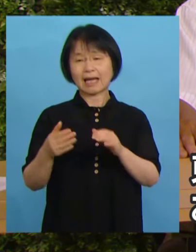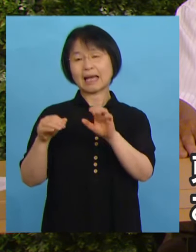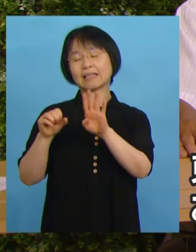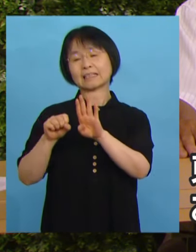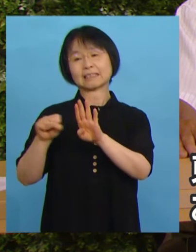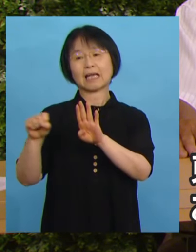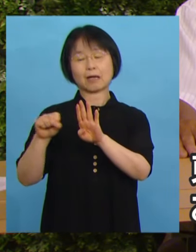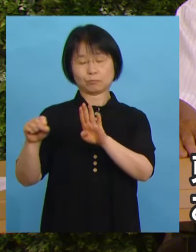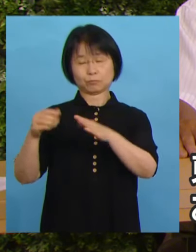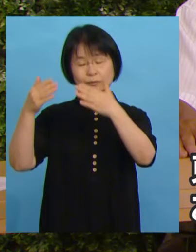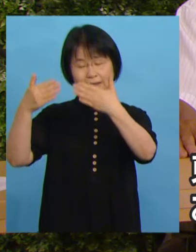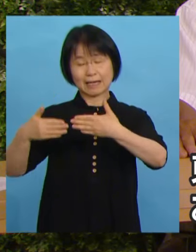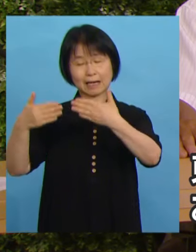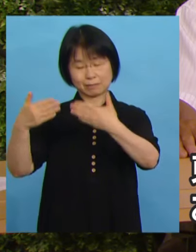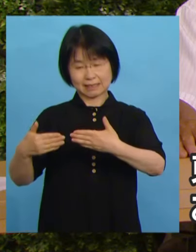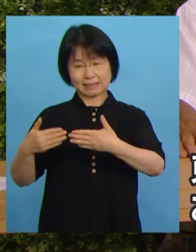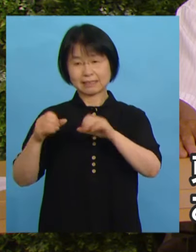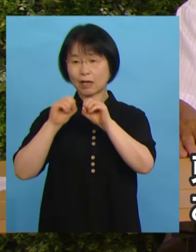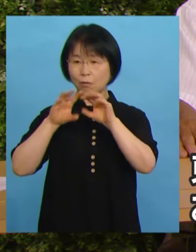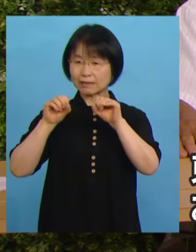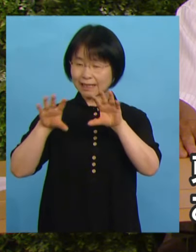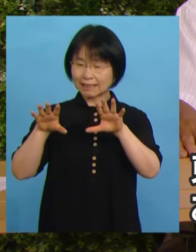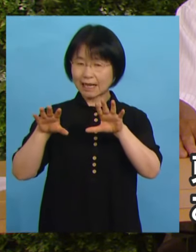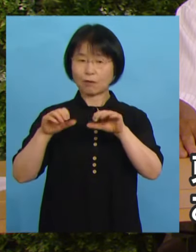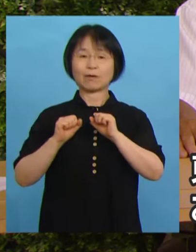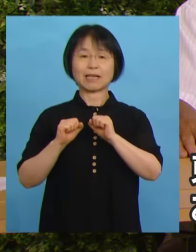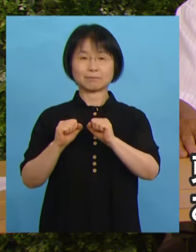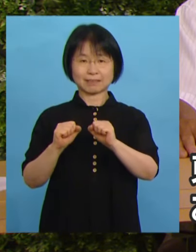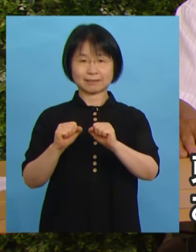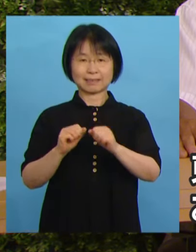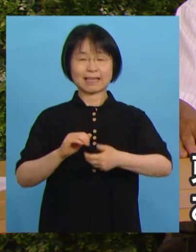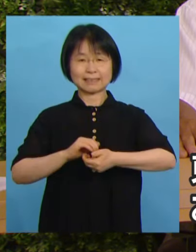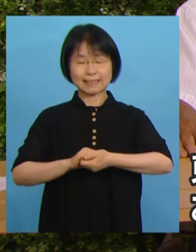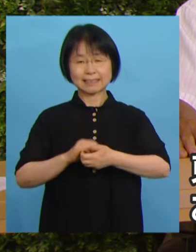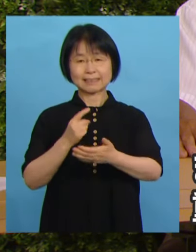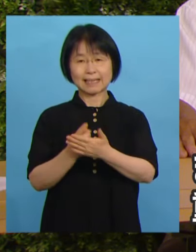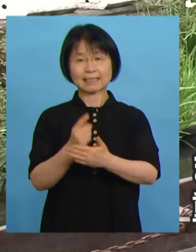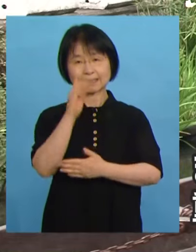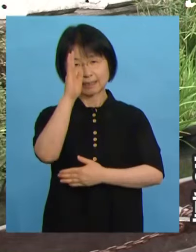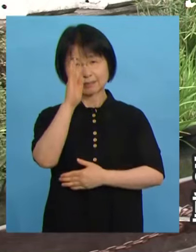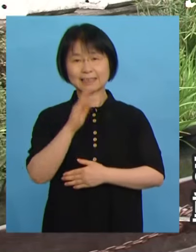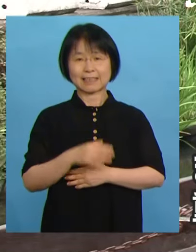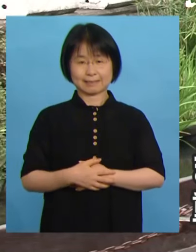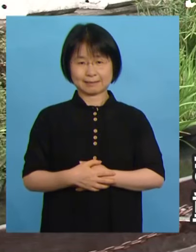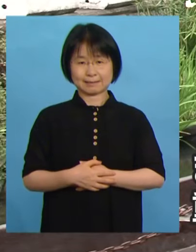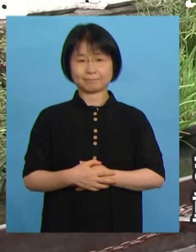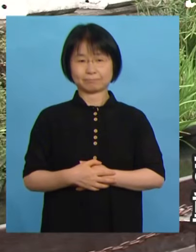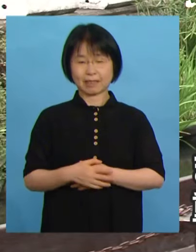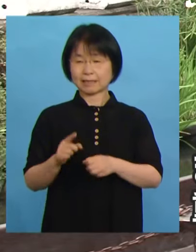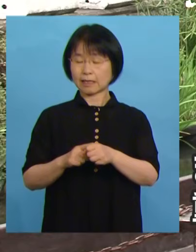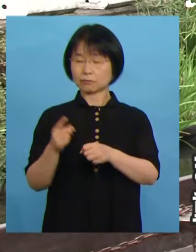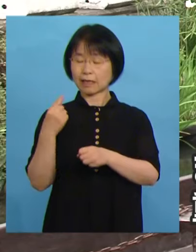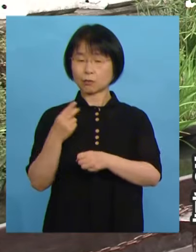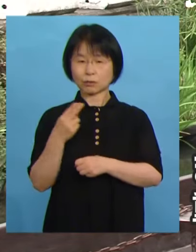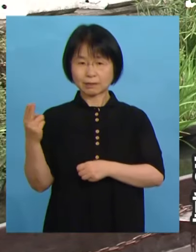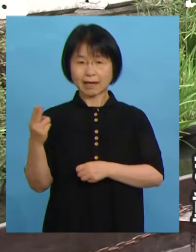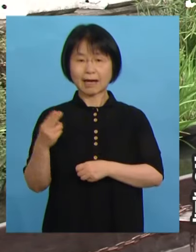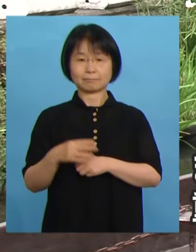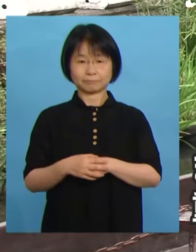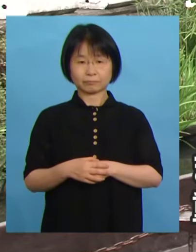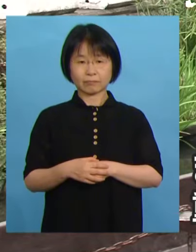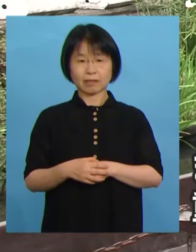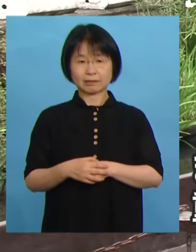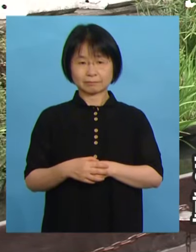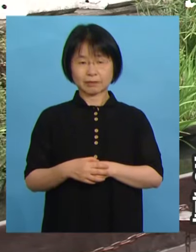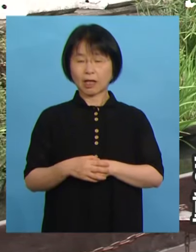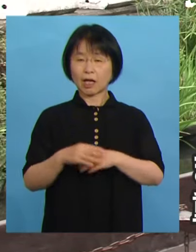ネットなどを通してイベントをお知らせしていきますので、ぜひ参加してください。また昨年度には伊波内湖の農